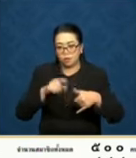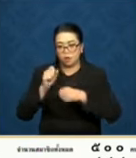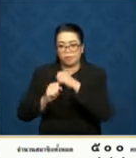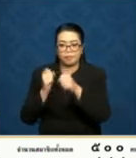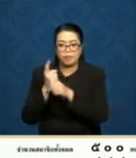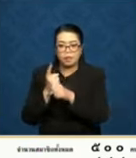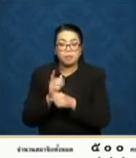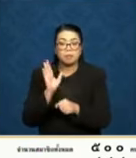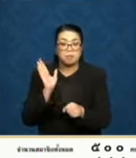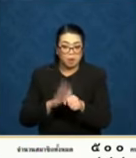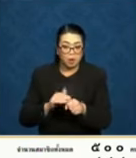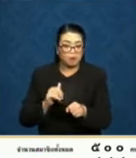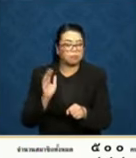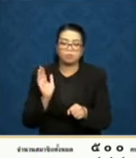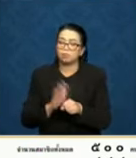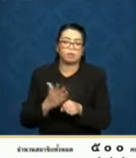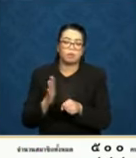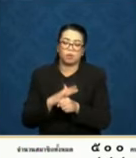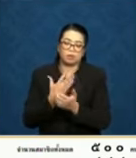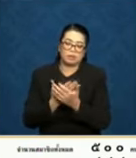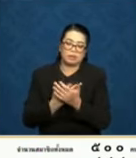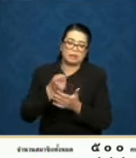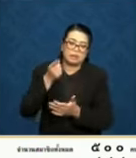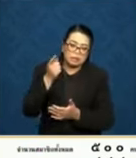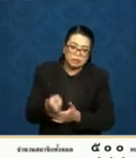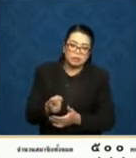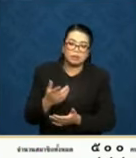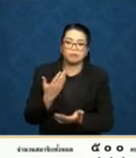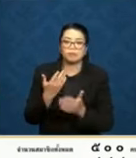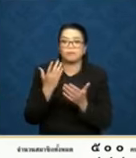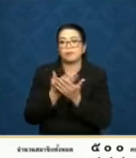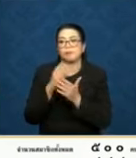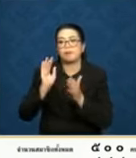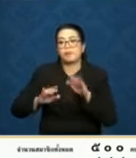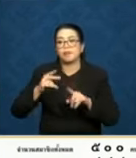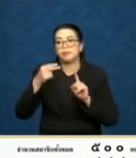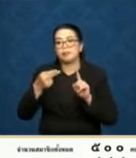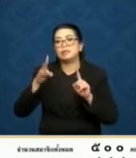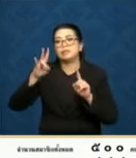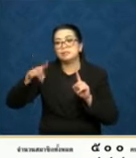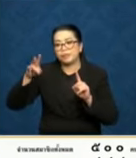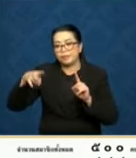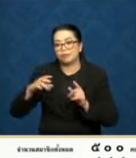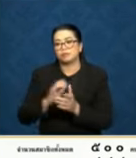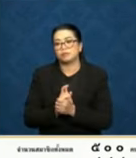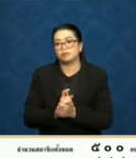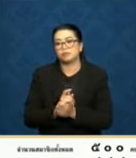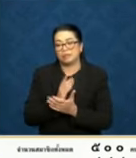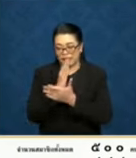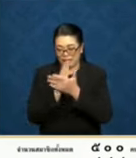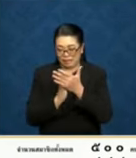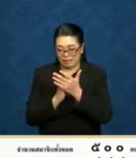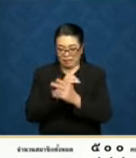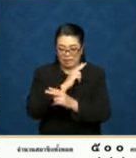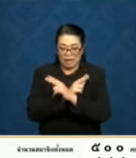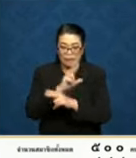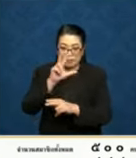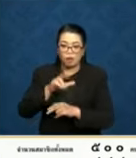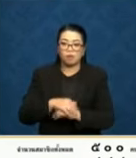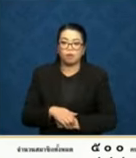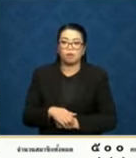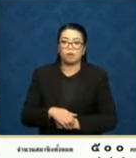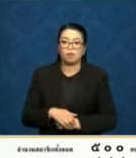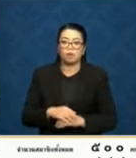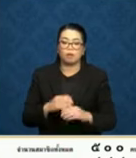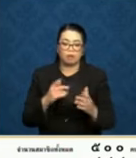แต่มไมพอครั ค่าใช้จ่ายจริที่เกิดขึ้นอยู่ที่ประมาณ 17,000 กวบาทต่างกันเกือบ 3 เทาตัวครับ